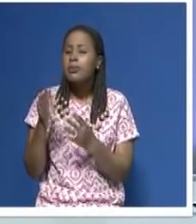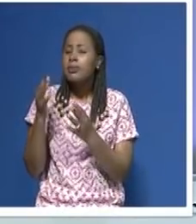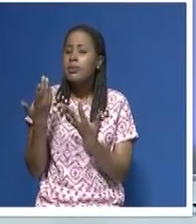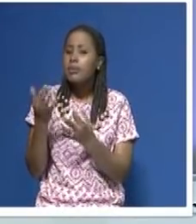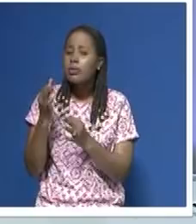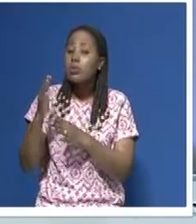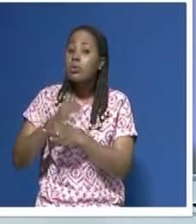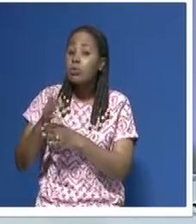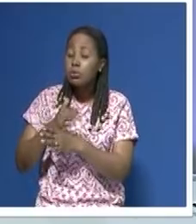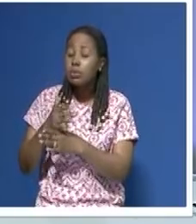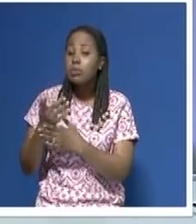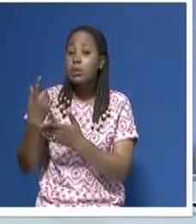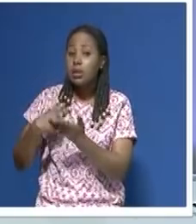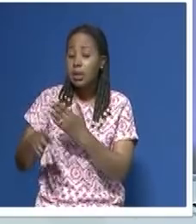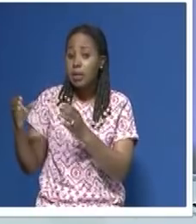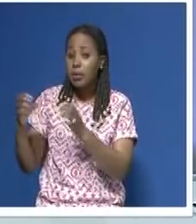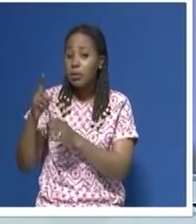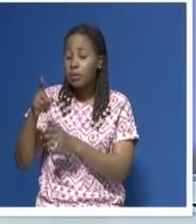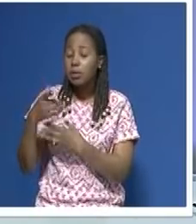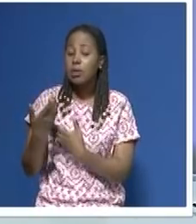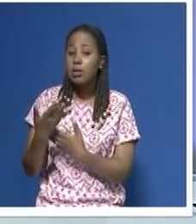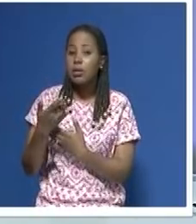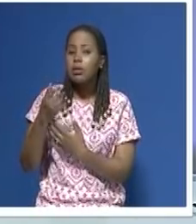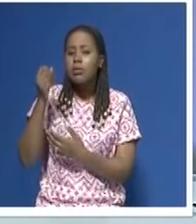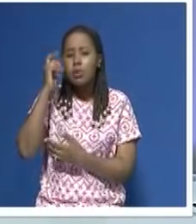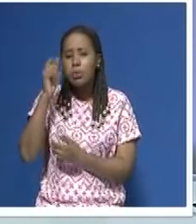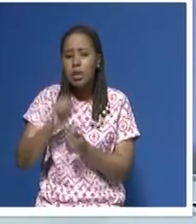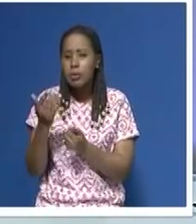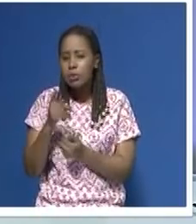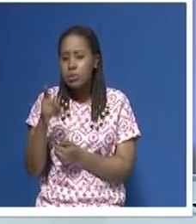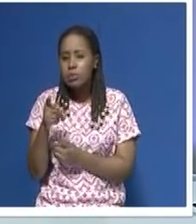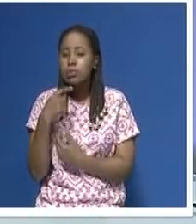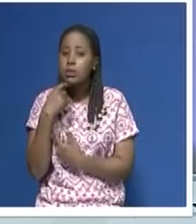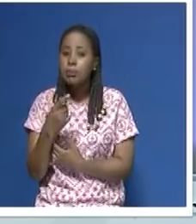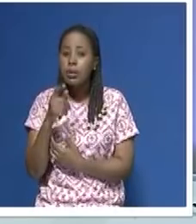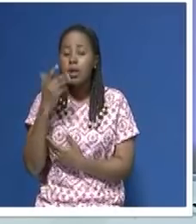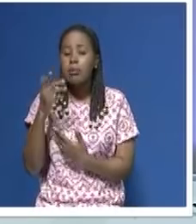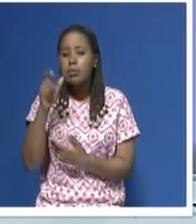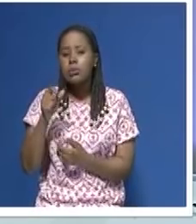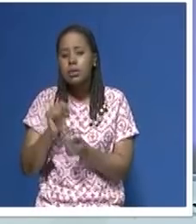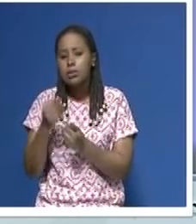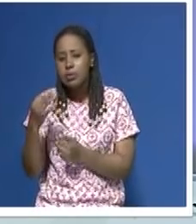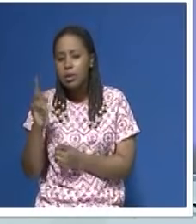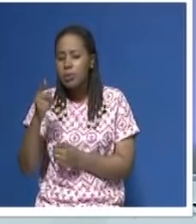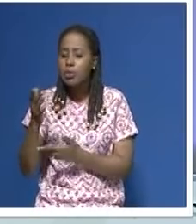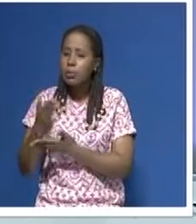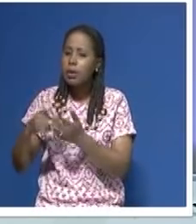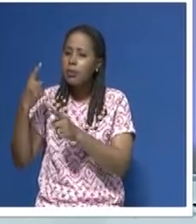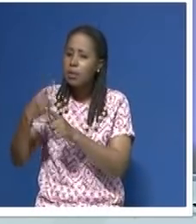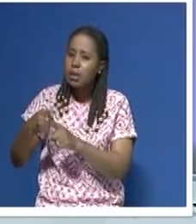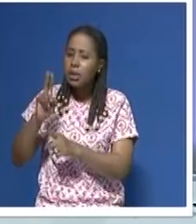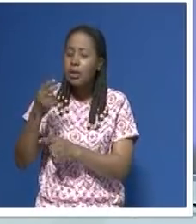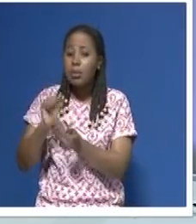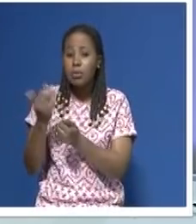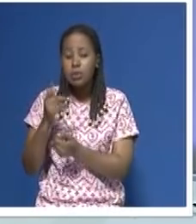Vipi kuhusu kwenye makundi ya damu, labda mmegundua chochote huku kwamba labda mwenye grupu fulani yuko kwenye hatari zaidi, ama